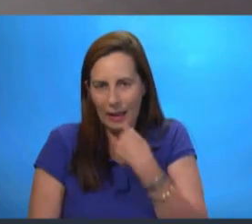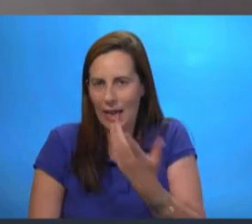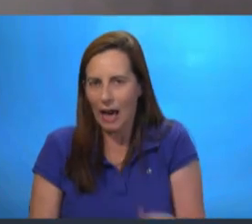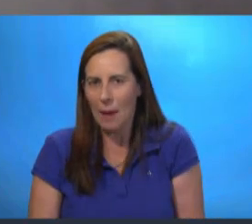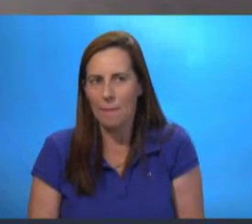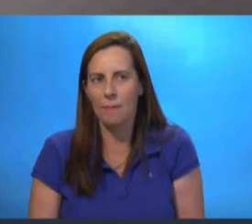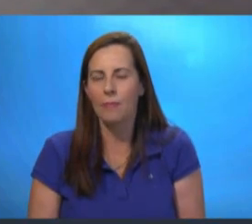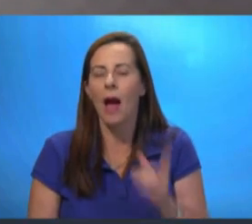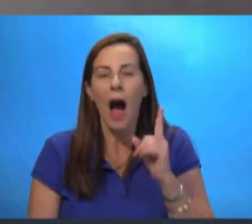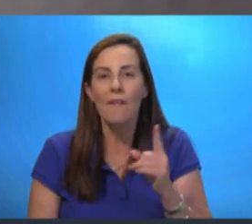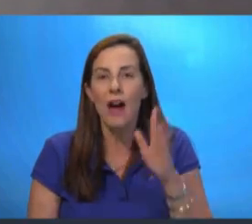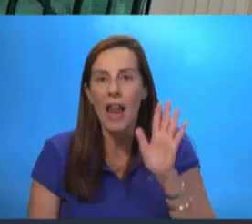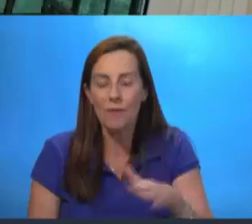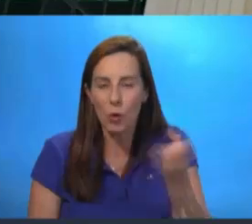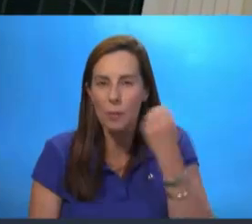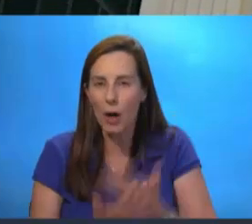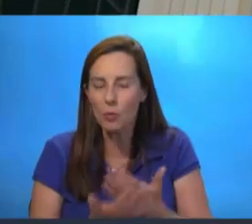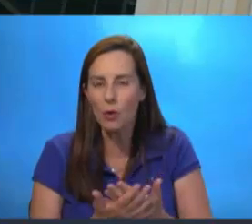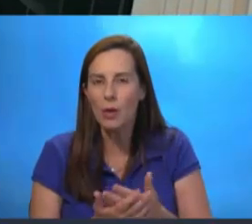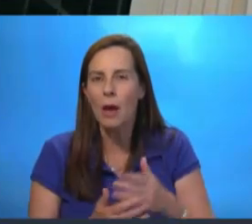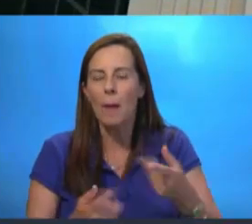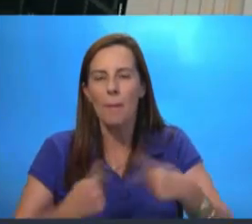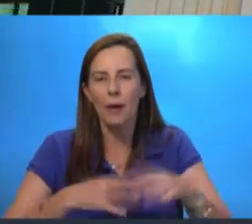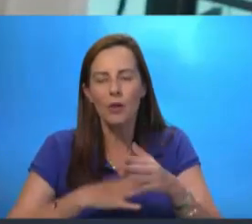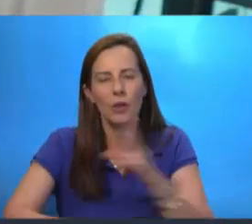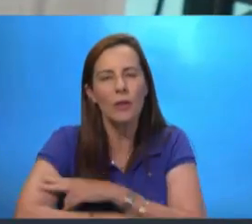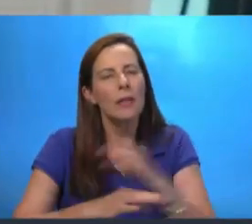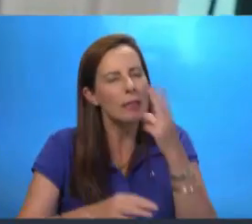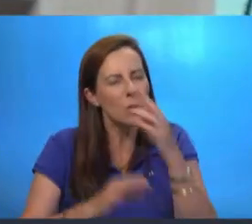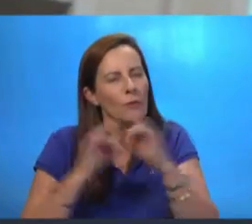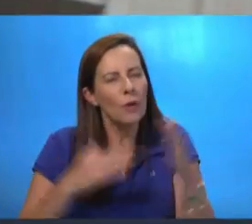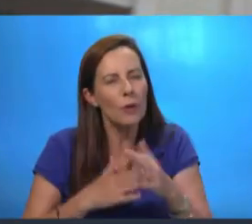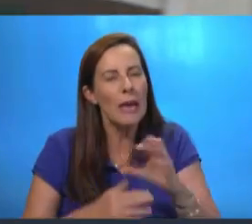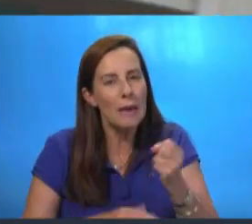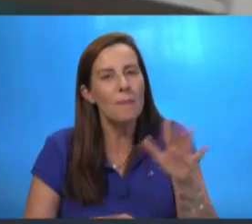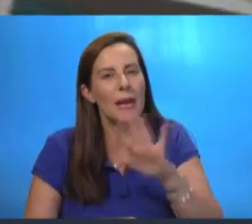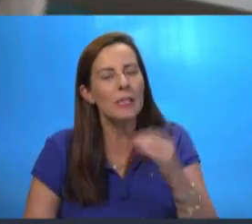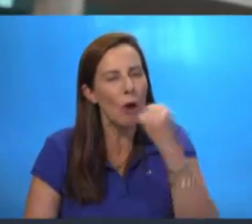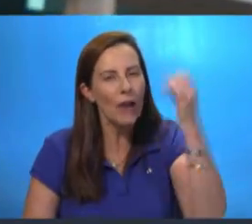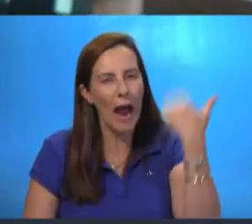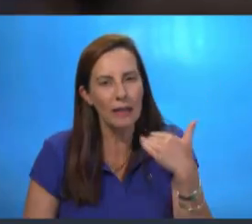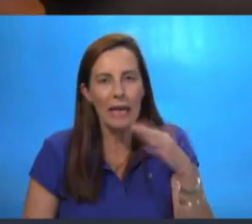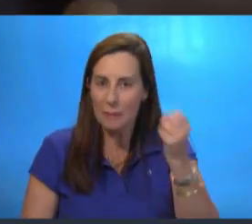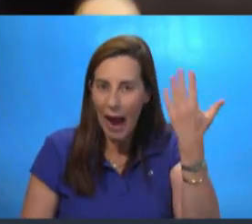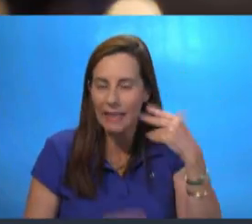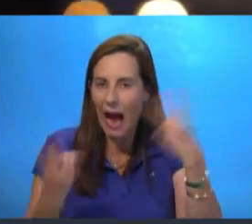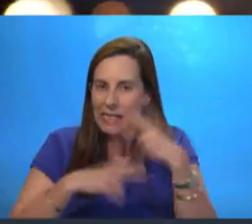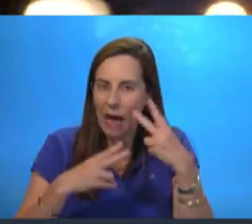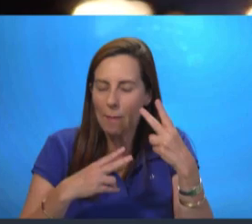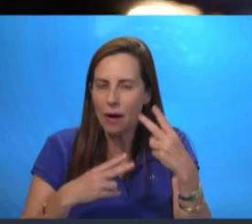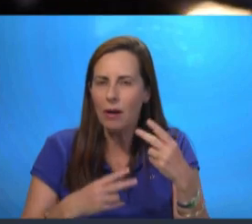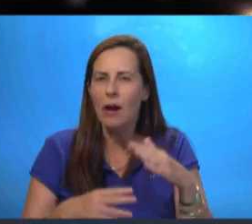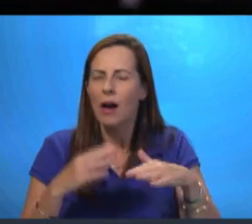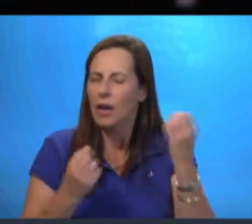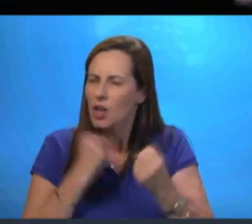אלא שאפילו אם לוקחים בחשבון שבמחש ניסו לבדוק בתחילת החקירה אם ואיזו עבירה הייתה ואם הייתה הסכמה, קשה עדיין